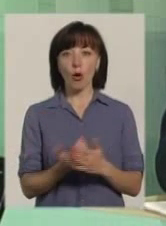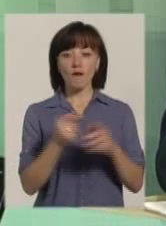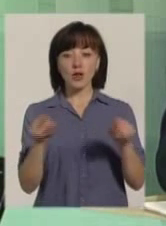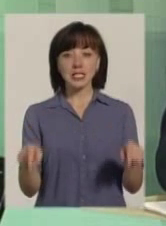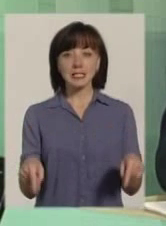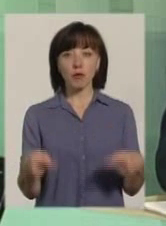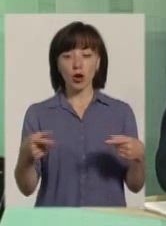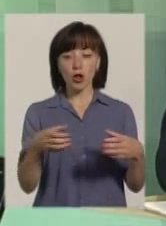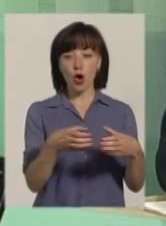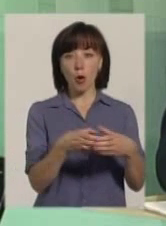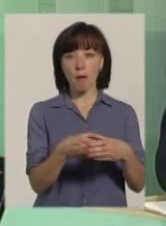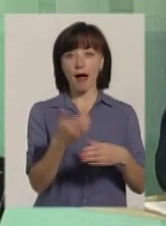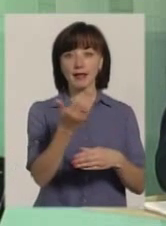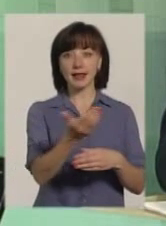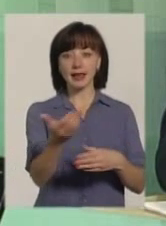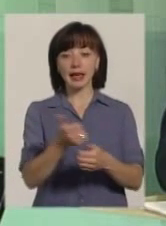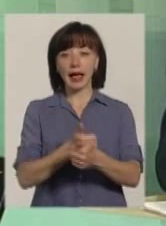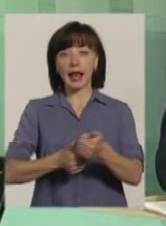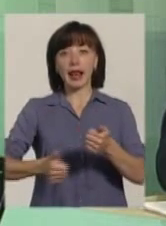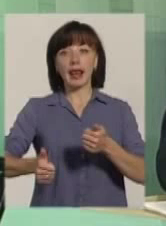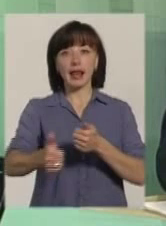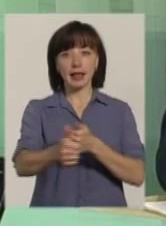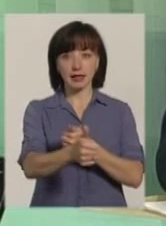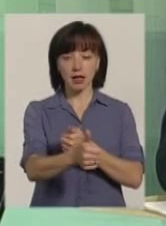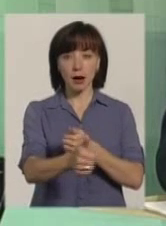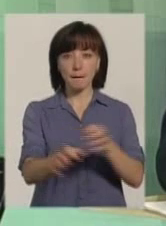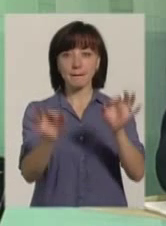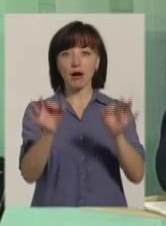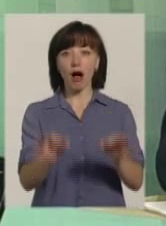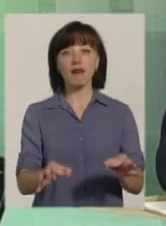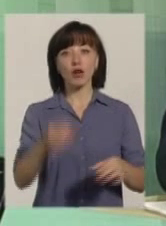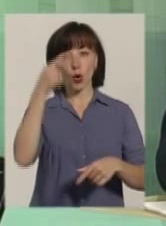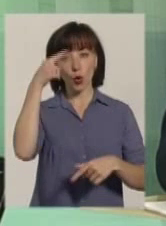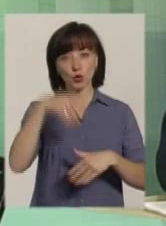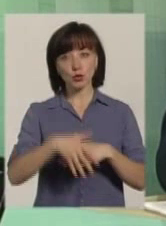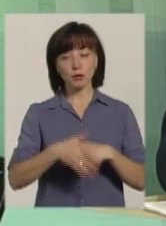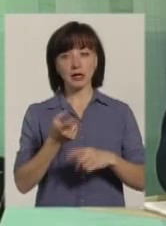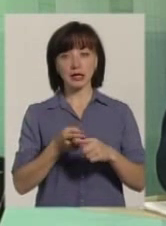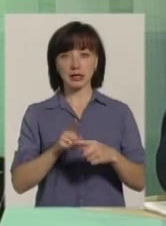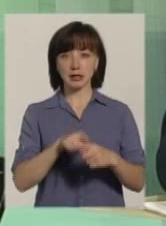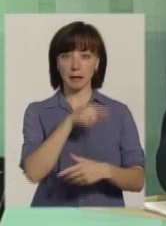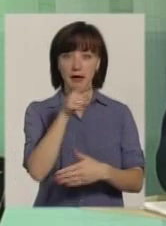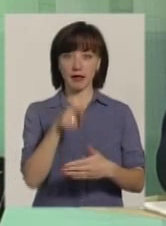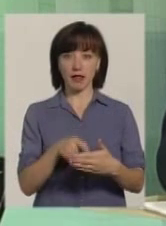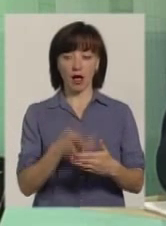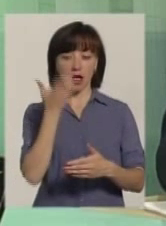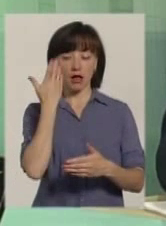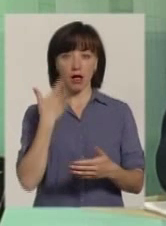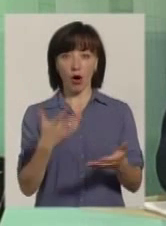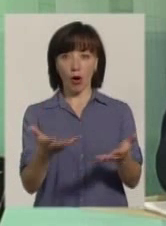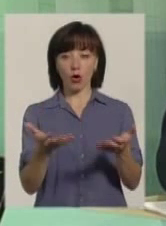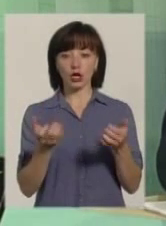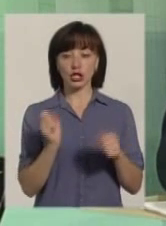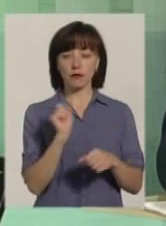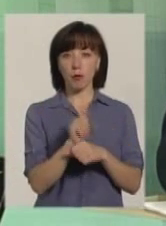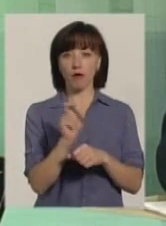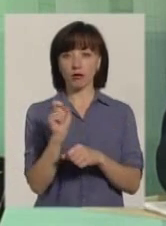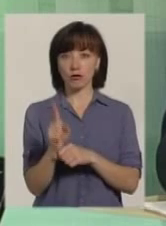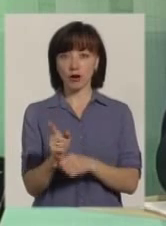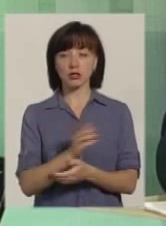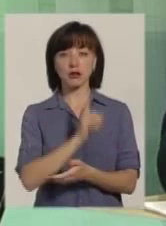громади, їх лідери, керівники новостворених громад правильно розуміли це питання. Тобто, одержавши повноваження,